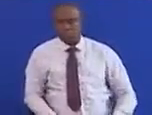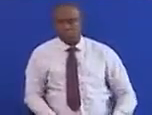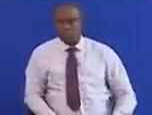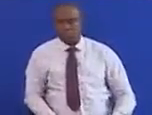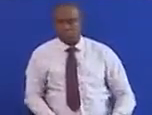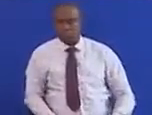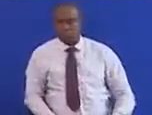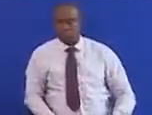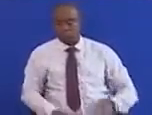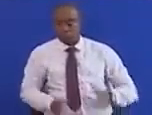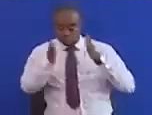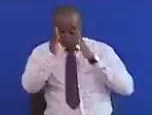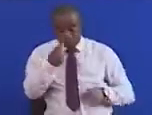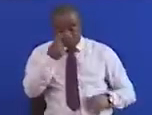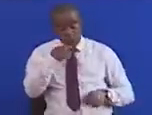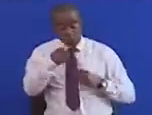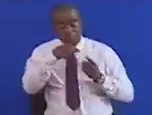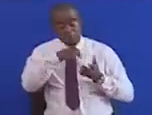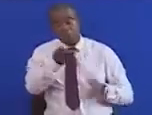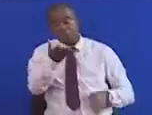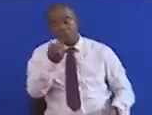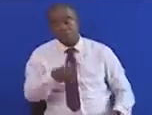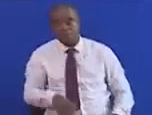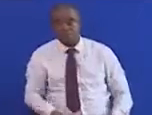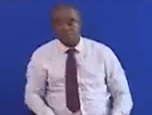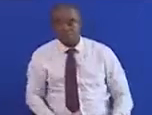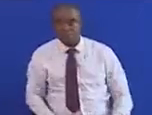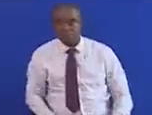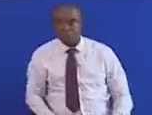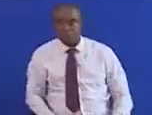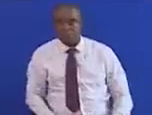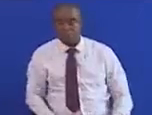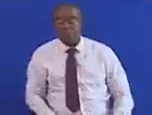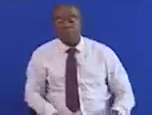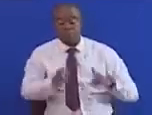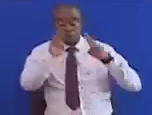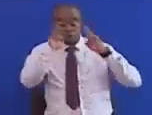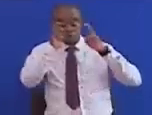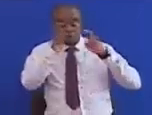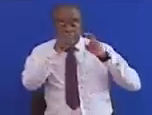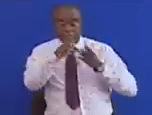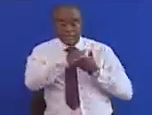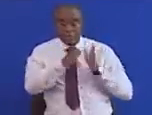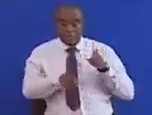Mheshimiwa Esta, nakuona umesimama. Mheshimiwa Waziri, hoja ya msingi,